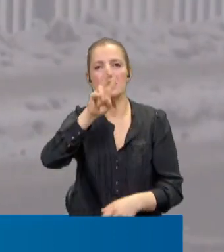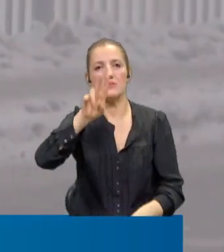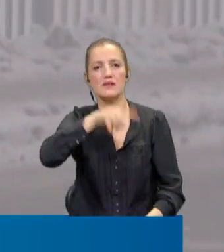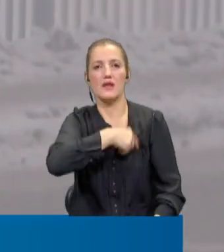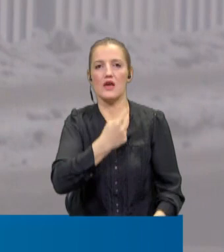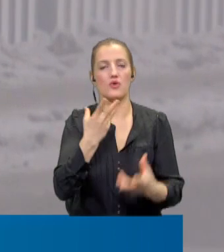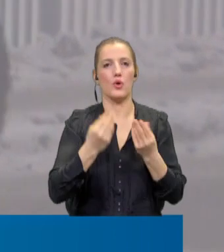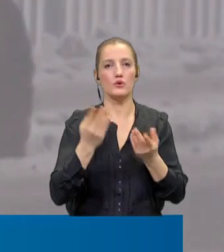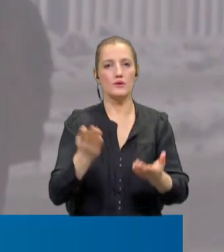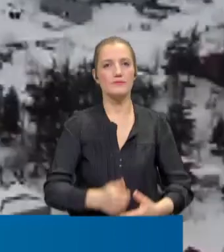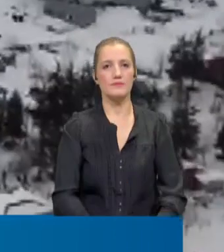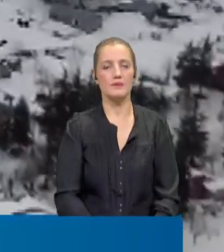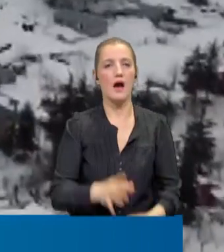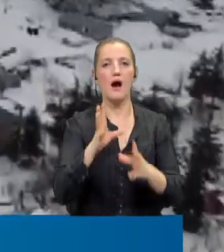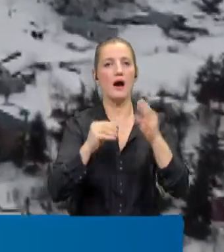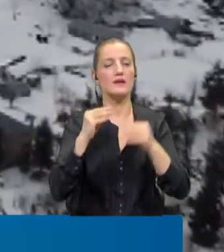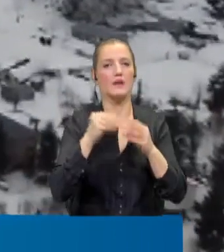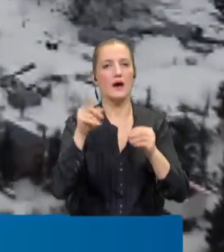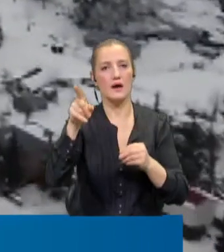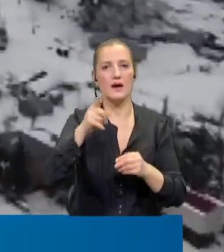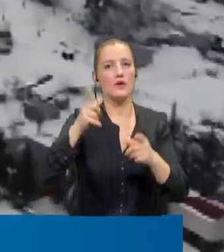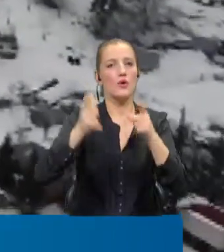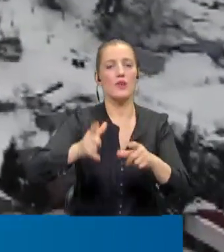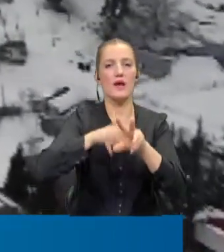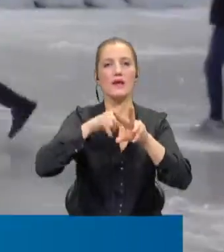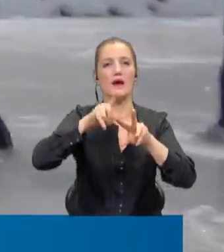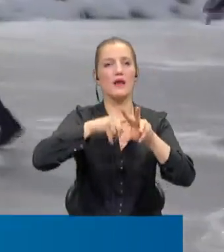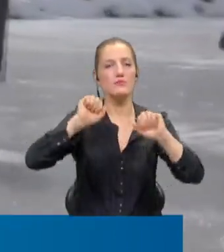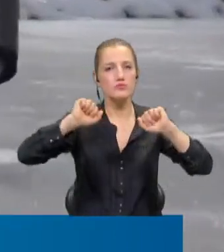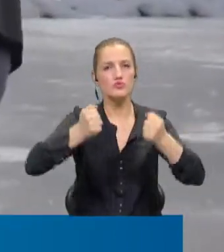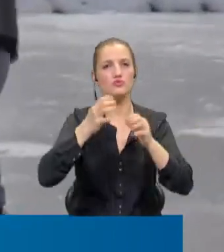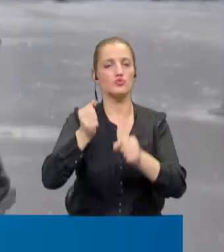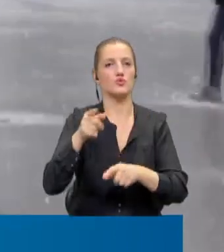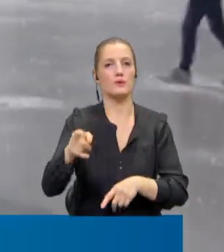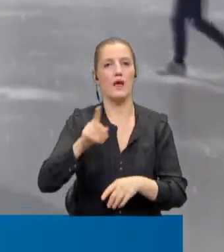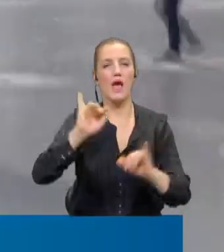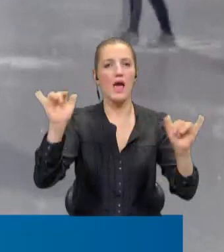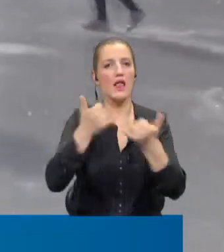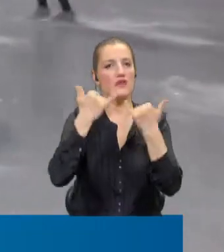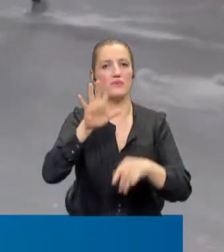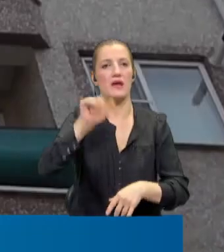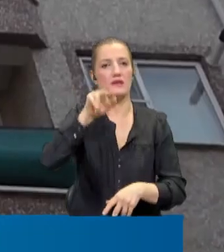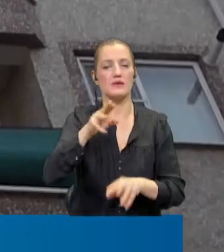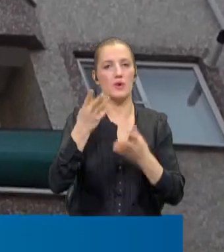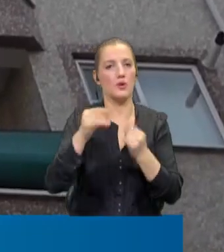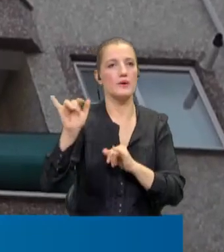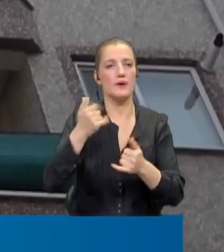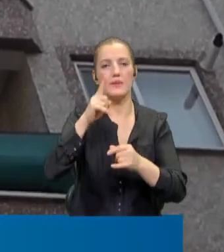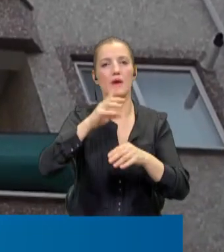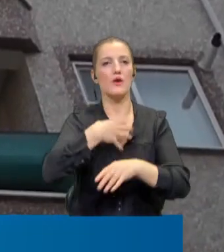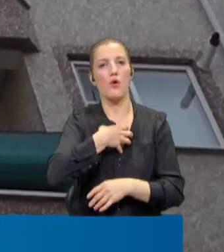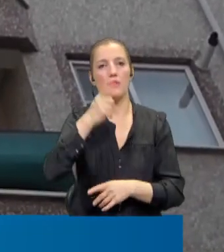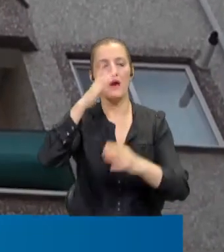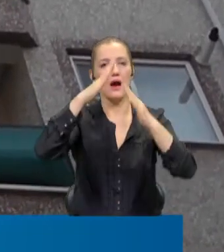ölçüldü bu Adana Kozan'da Göller Yaylası buz tuttu eğlence merkezine döndü Konya'da bir apartmanın